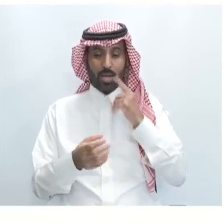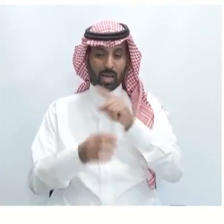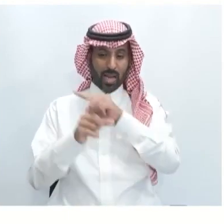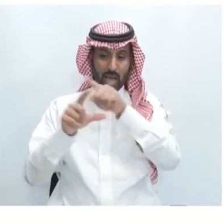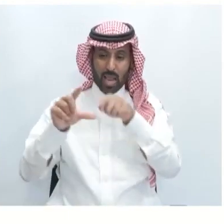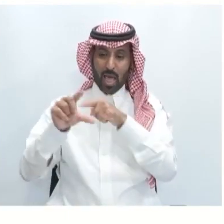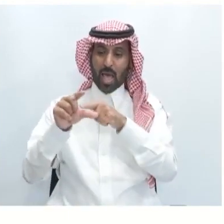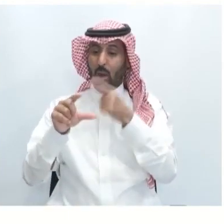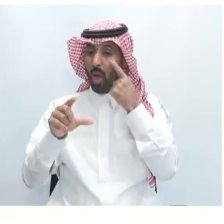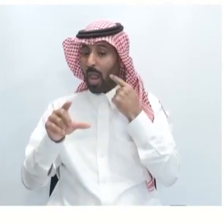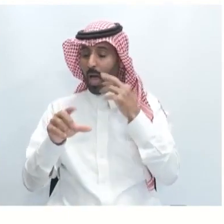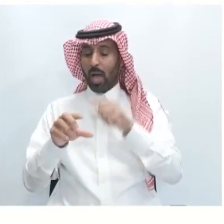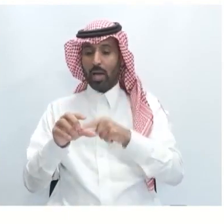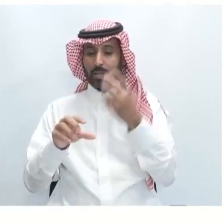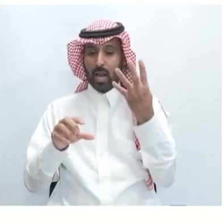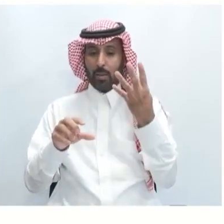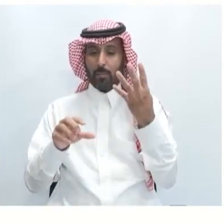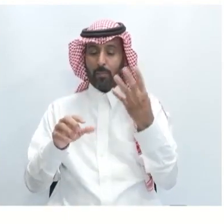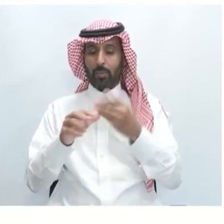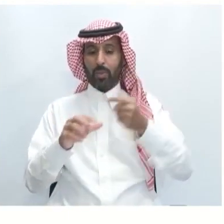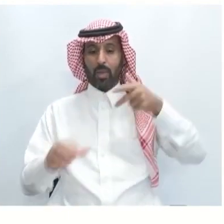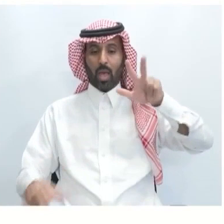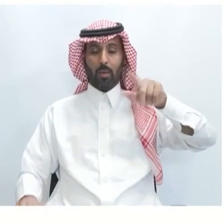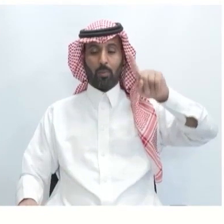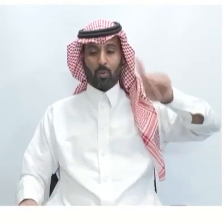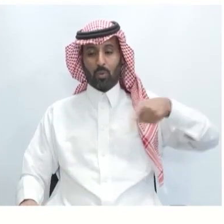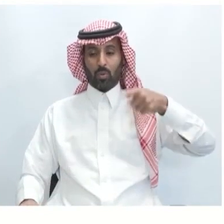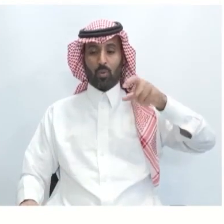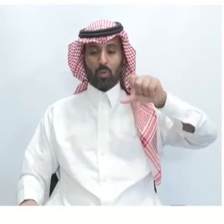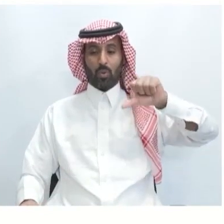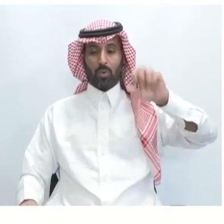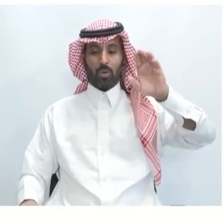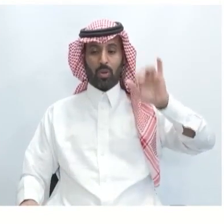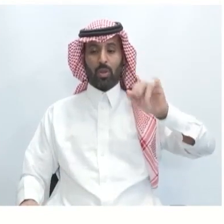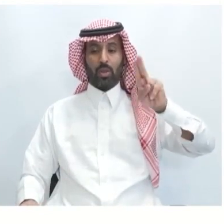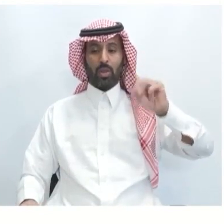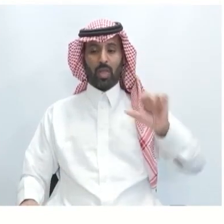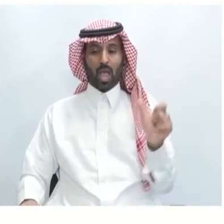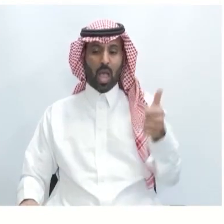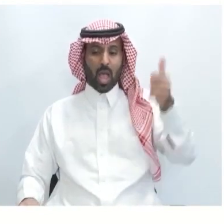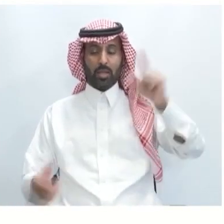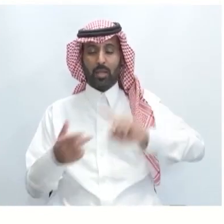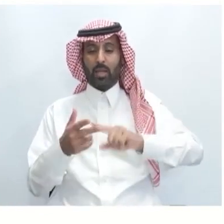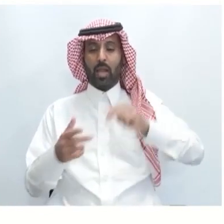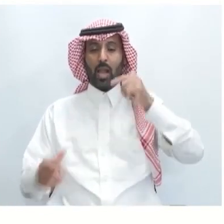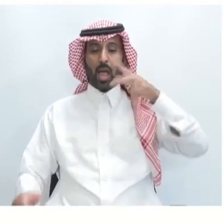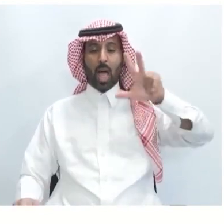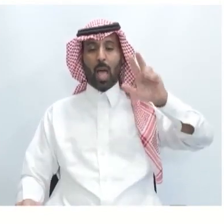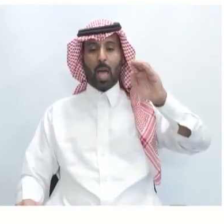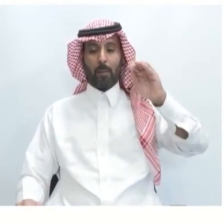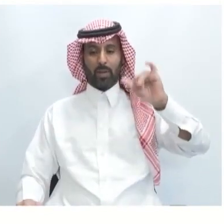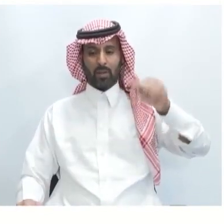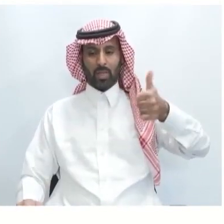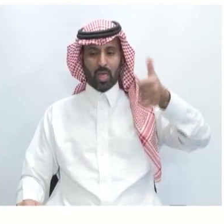المركبات العضويه الحيويه هي اربعه بروتينات كربوهيدرات ليبيدات والاحماض النوويه يقصد